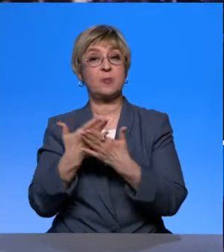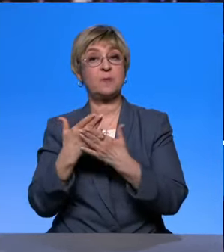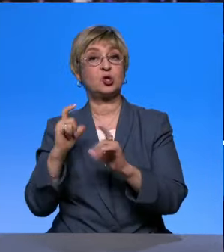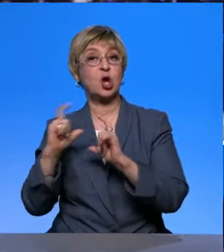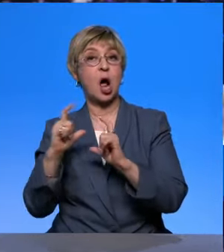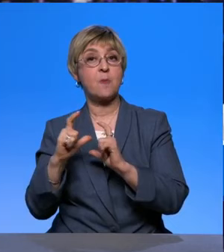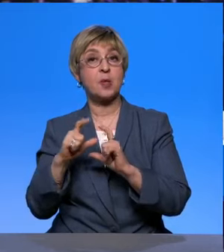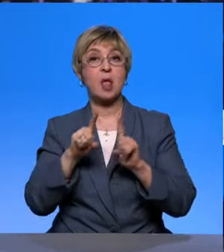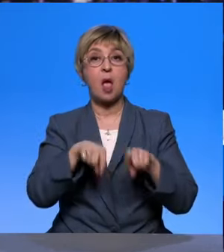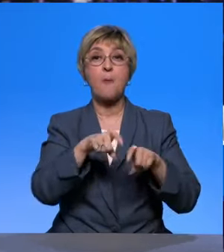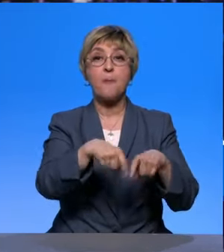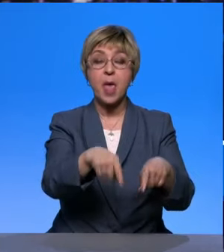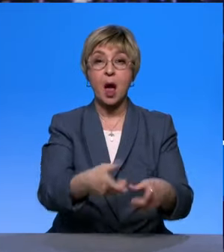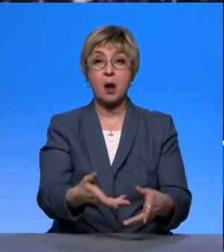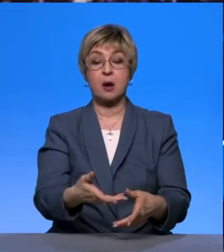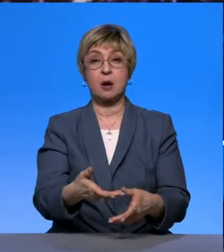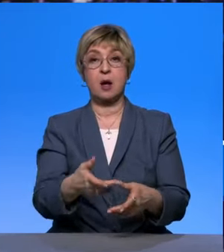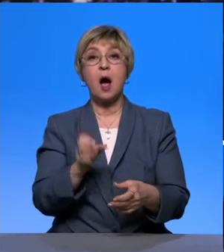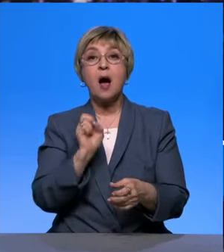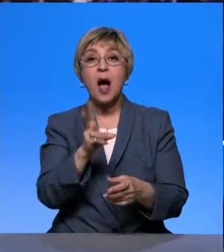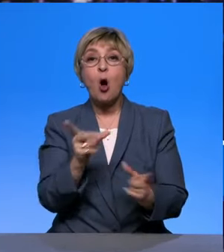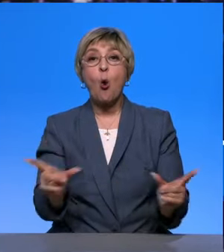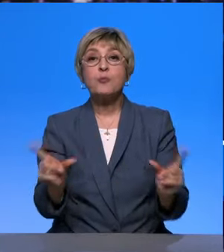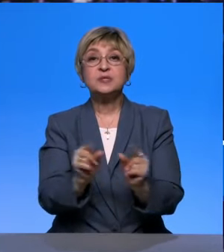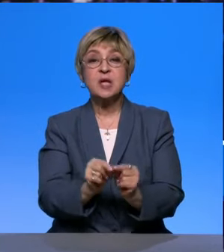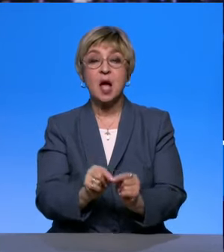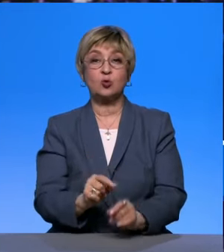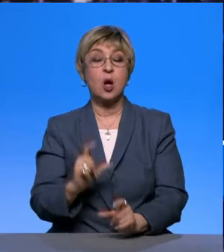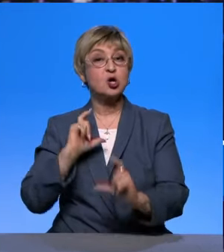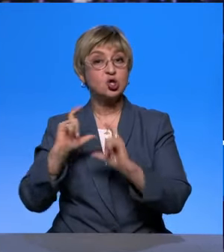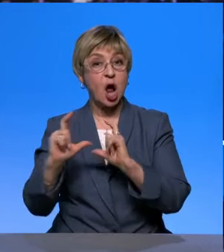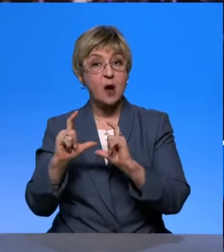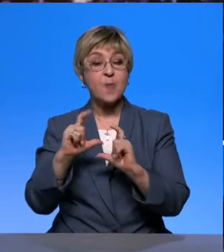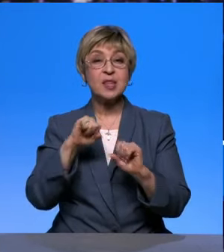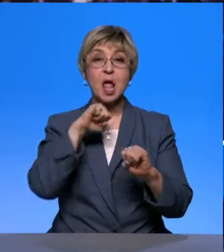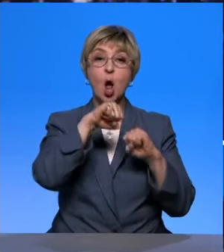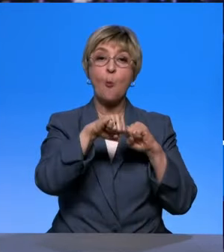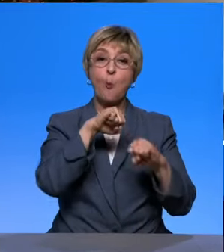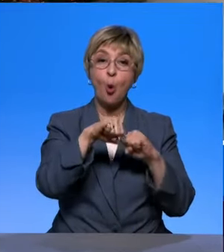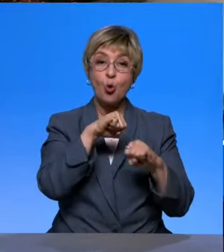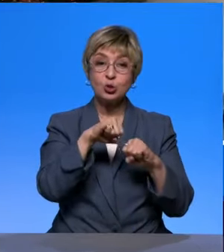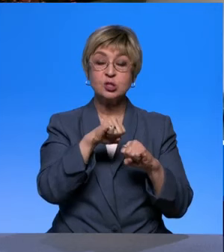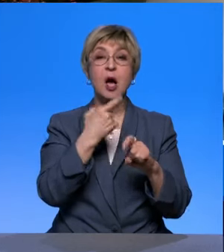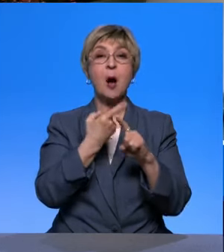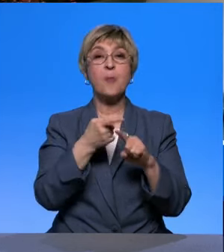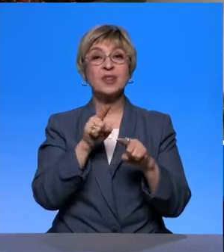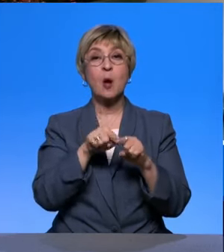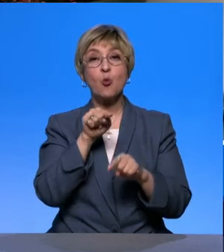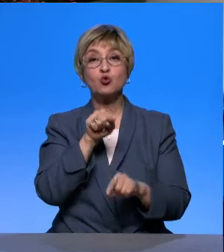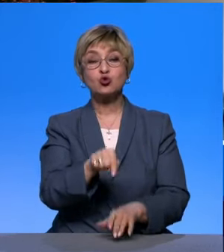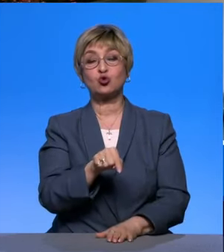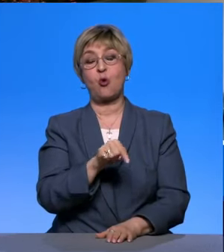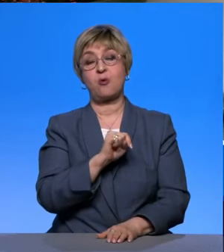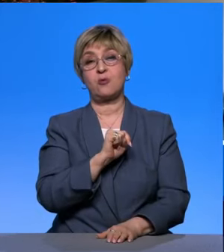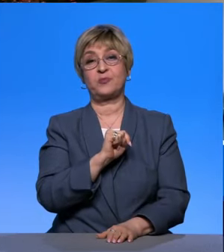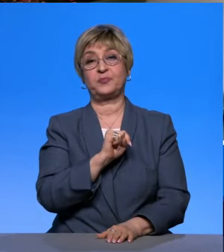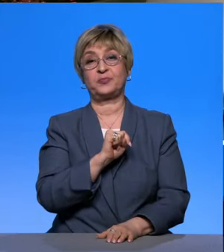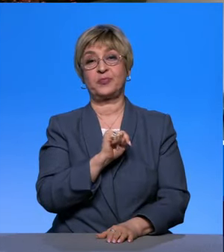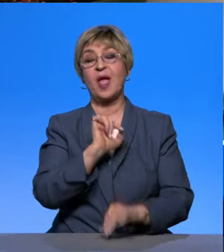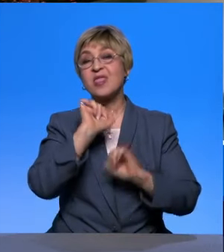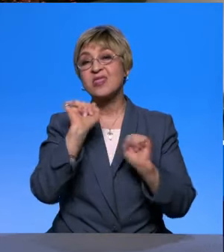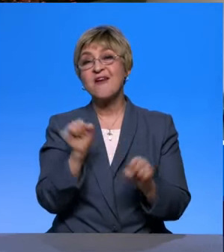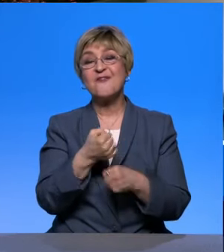или не шахматы с прыжками. Шахматы с боксом, я думаю, это как раз именно потому, что совершенно